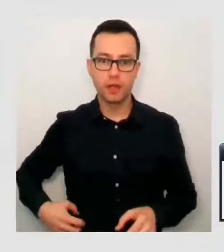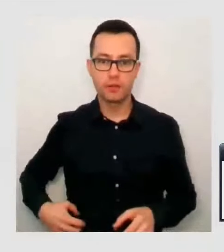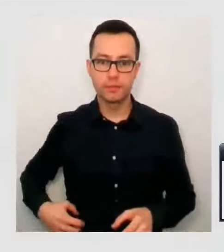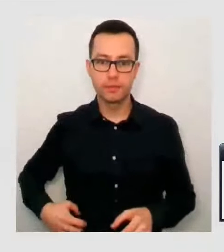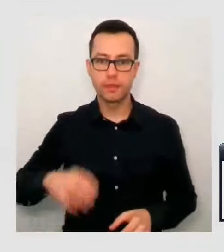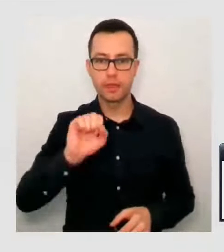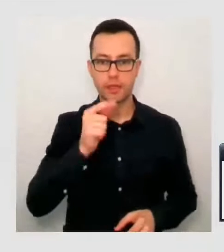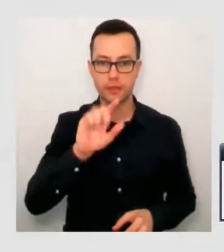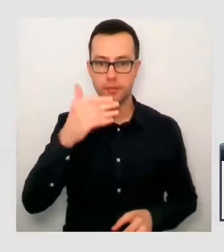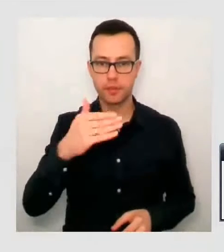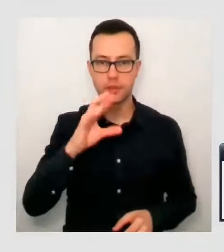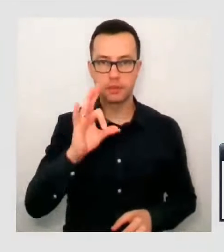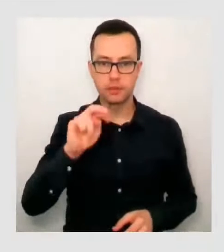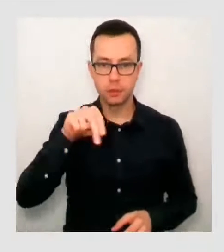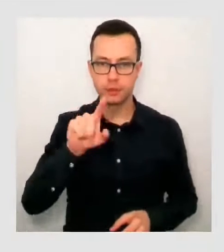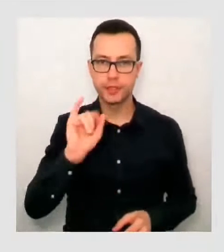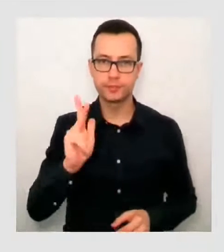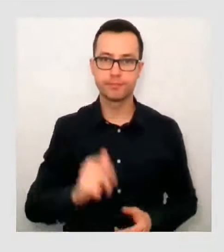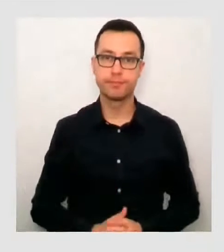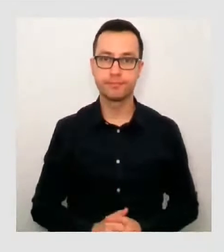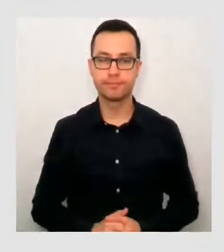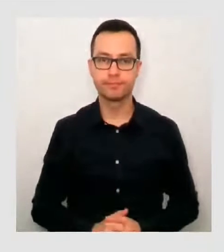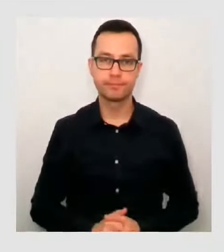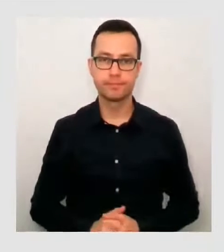pana marszałka Adama Stusika. Proszę bardzo.